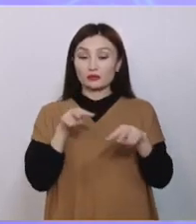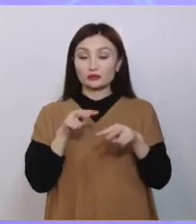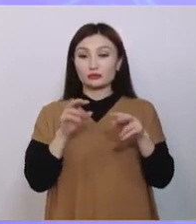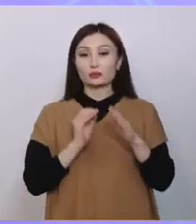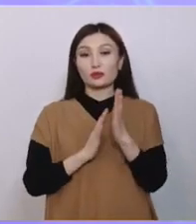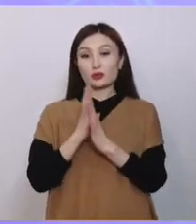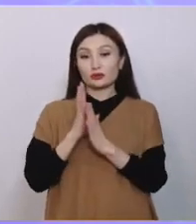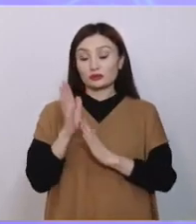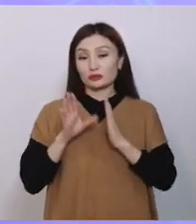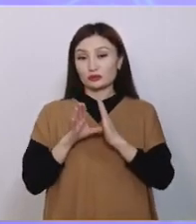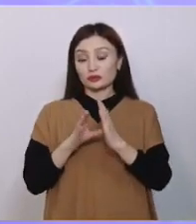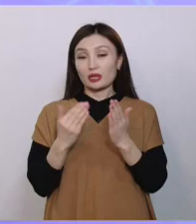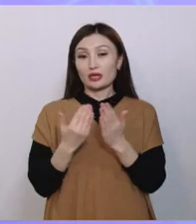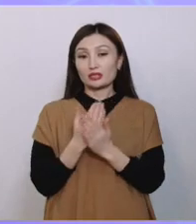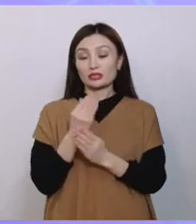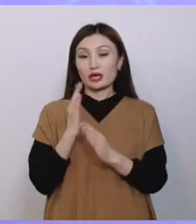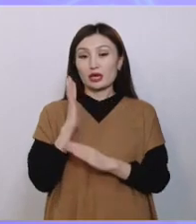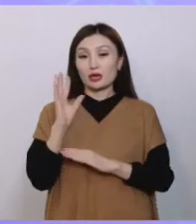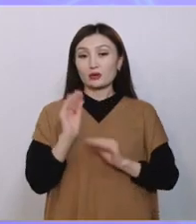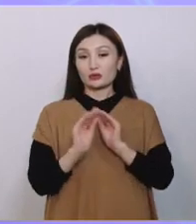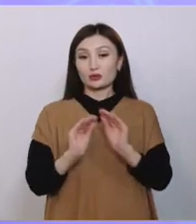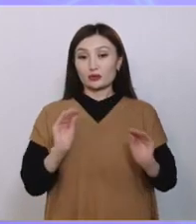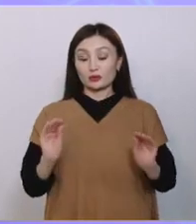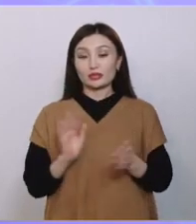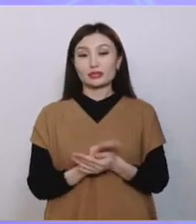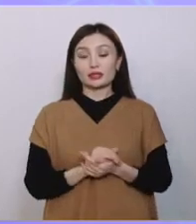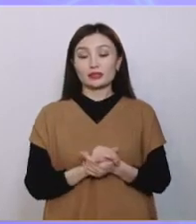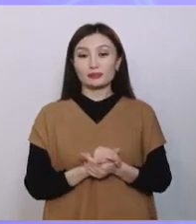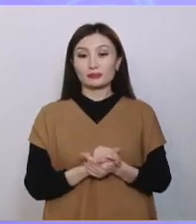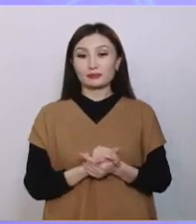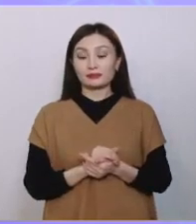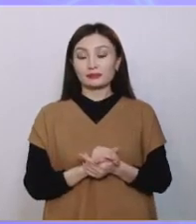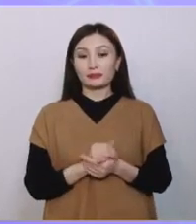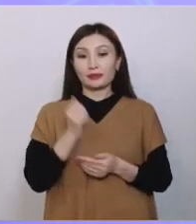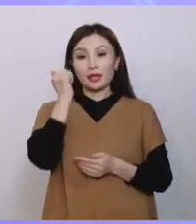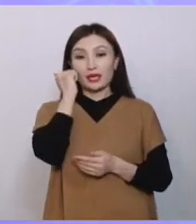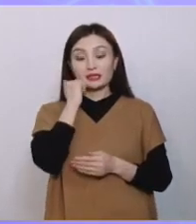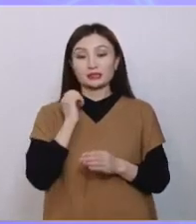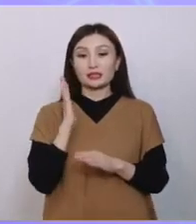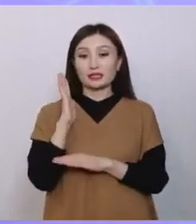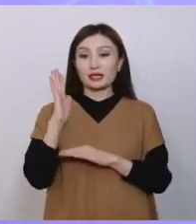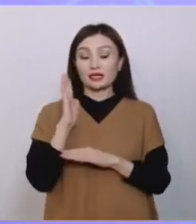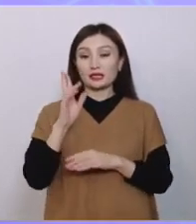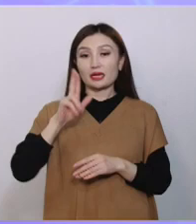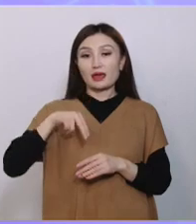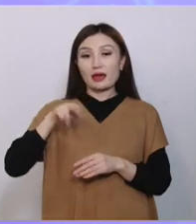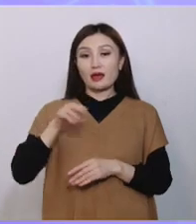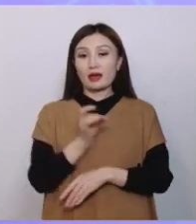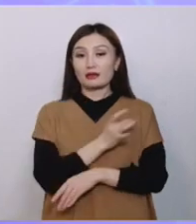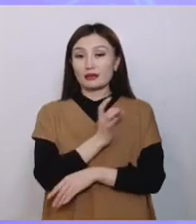Жаңы көчөттөрдү тигишет. Эски дарақтарды ақташат.